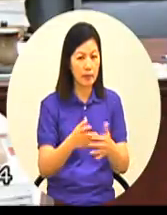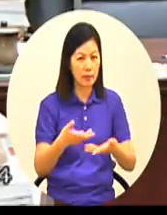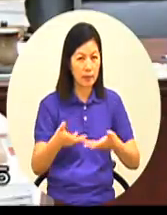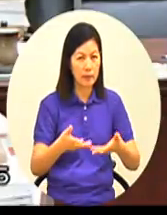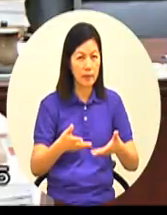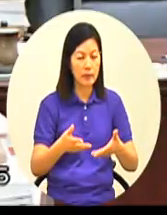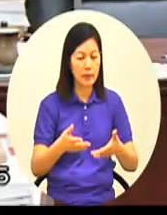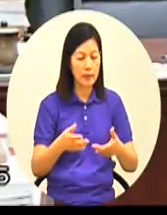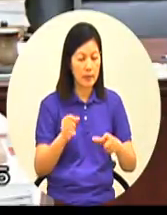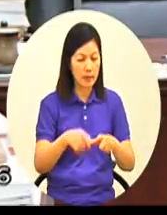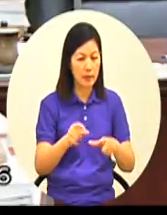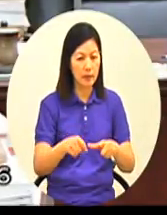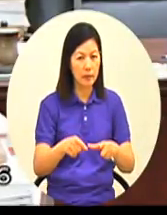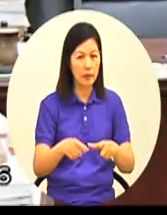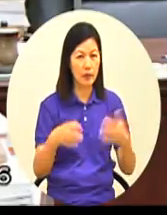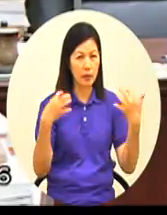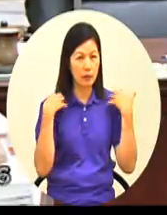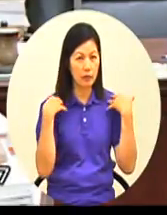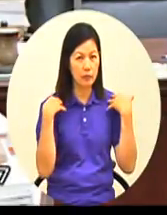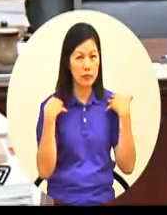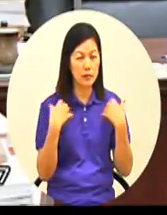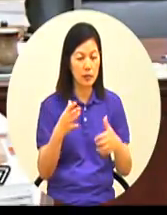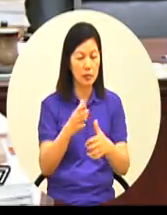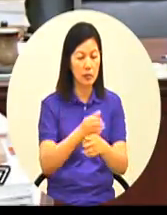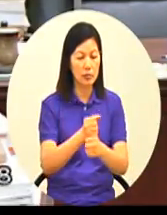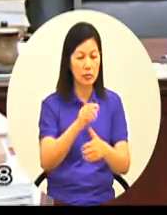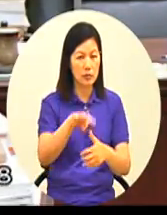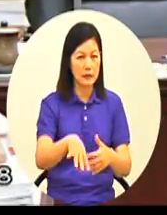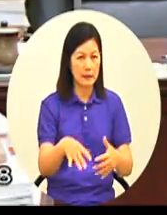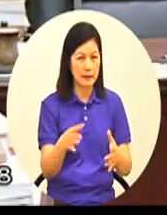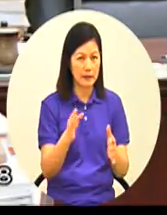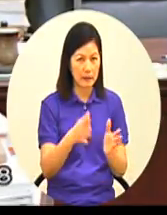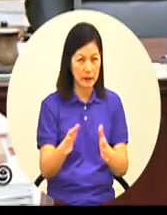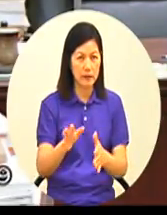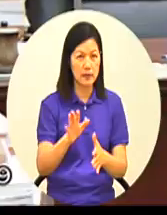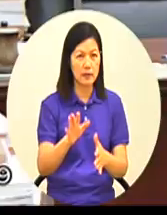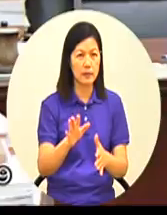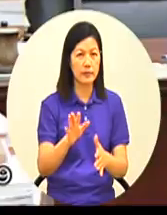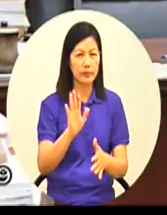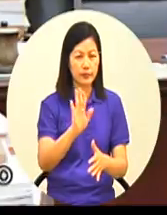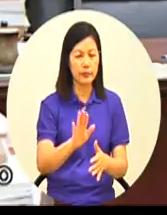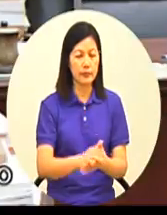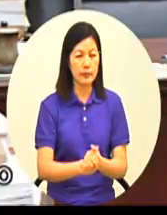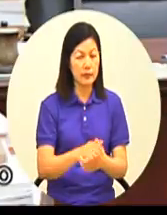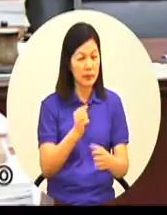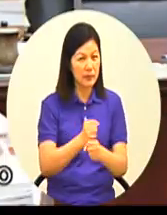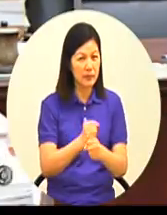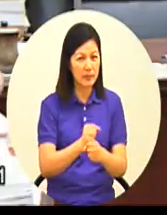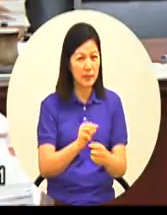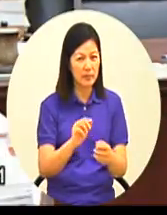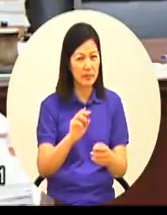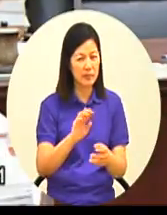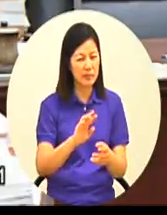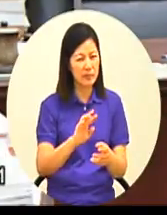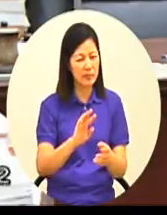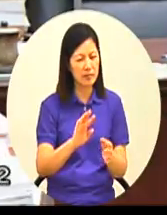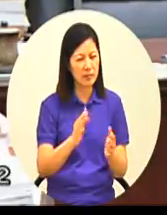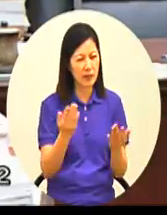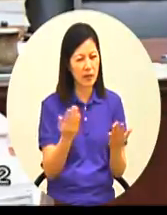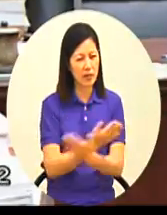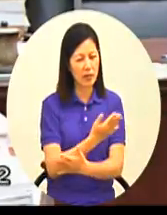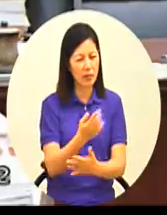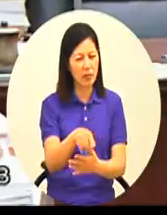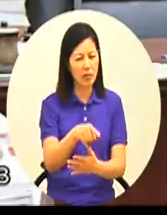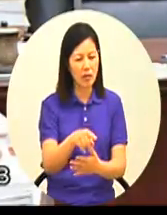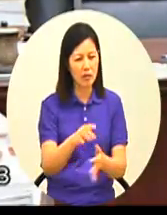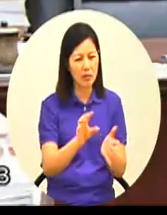那局长也刚换人，副局长我也不晓得是谁接，那这个工作变好像都停滞了，这个有一个问